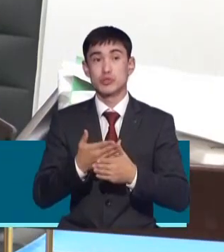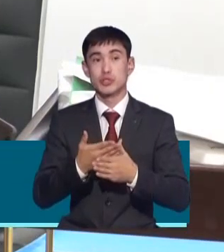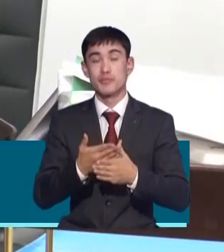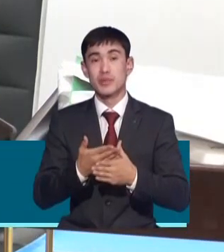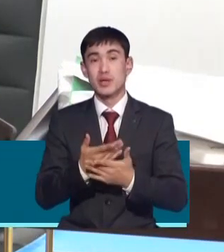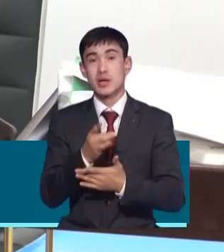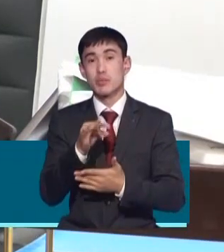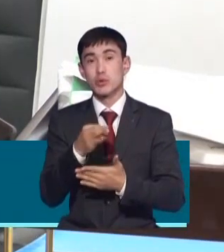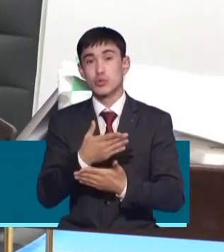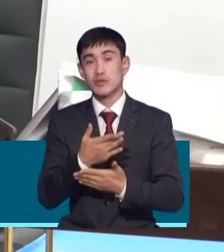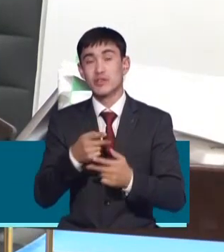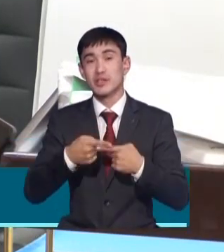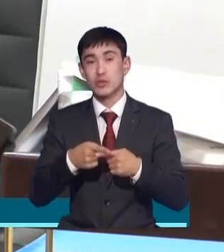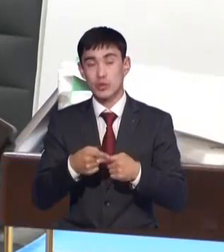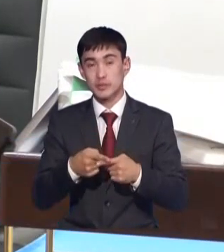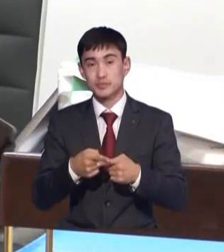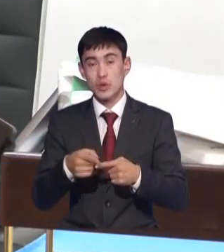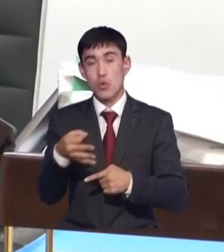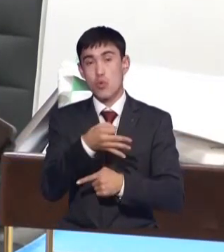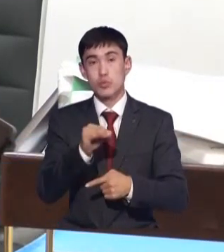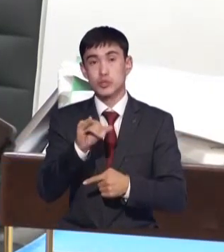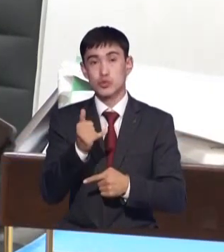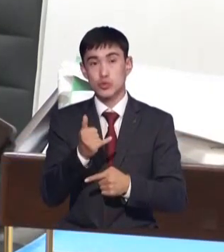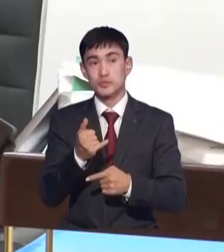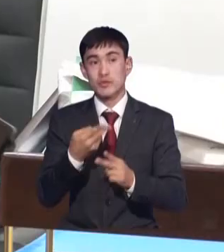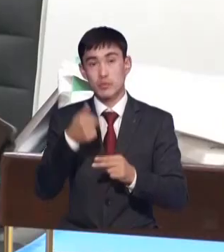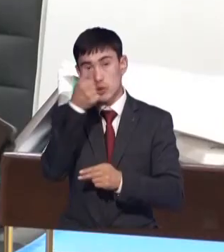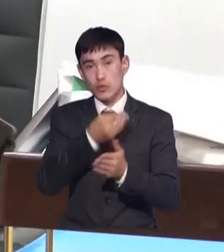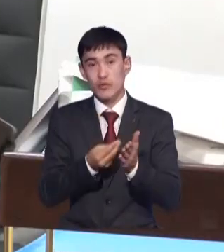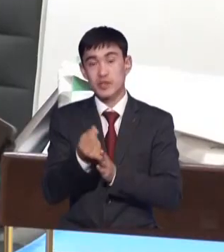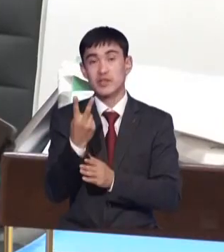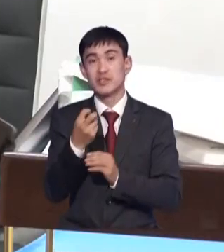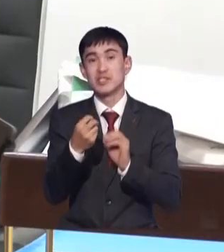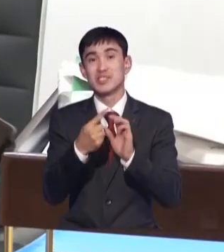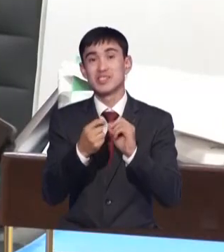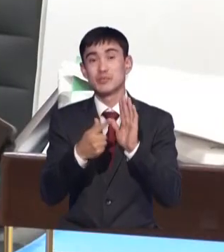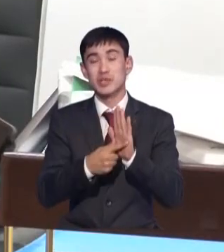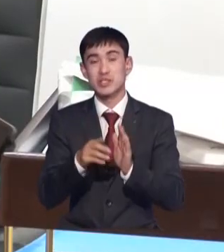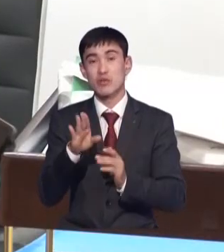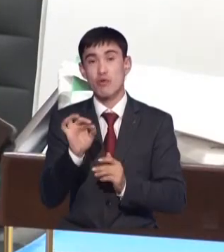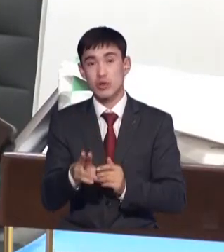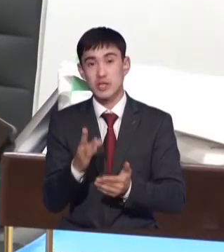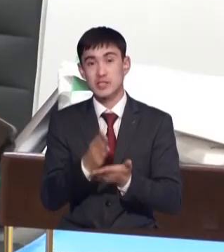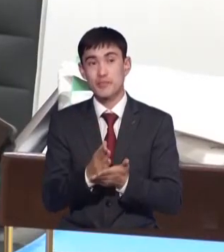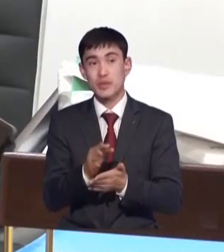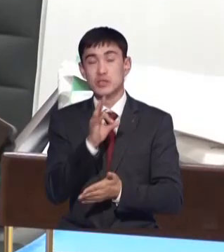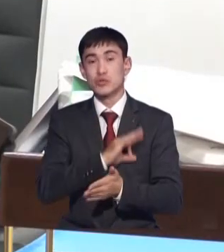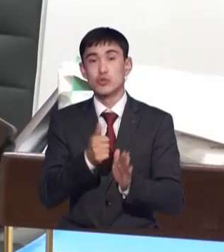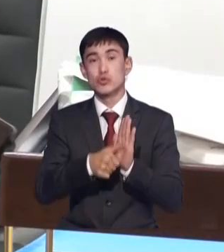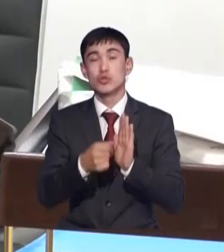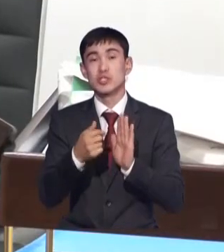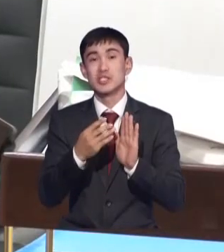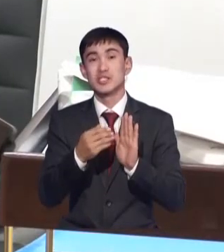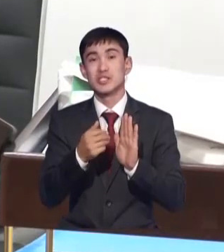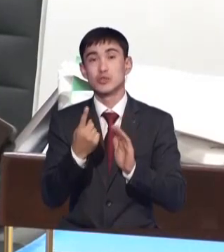вспомогательных репродуктивных технологий. В области ЖЭЦу в этом году выделено 217 квот. На данный момент уже освоено